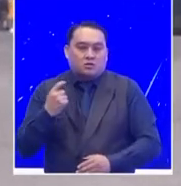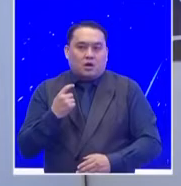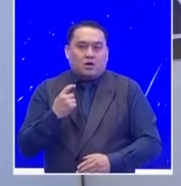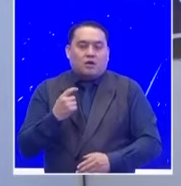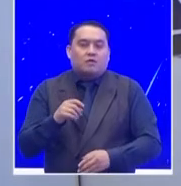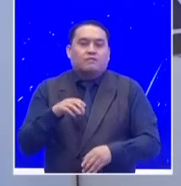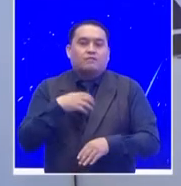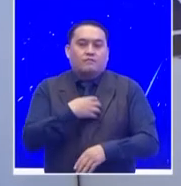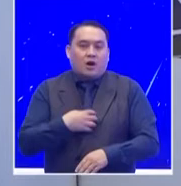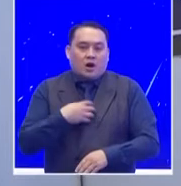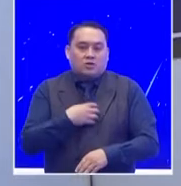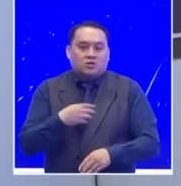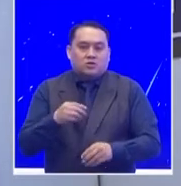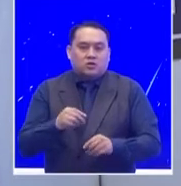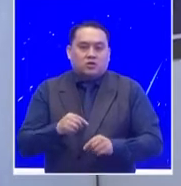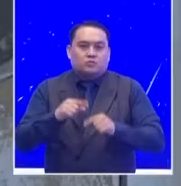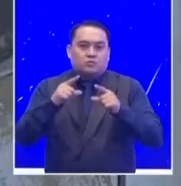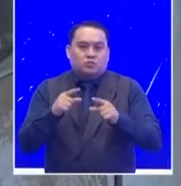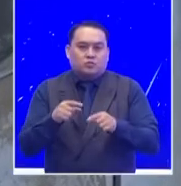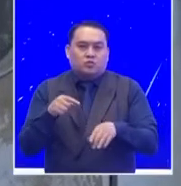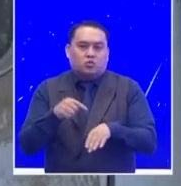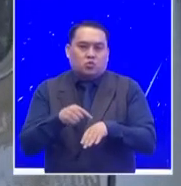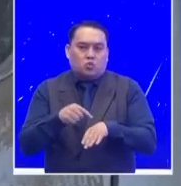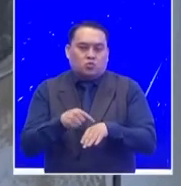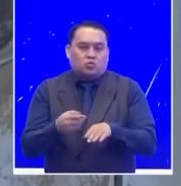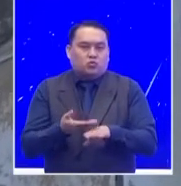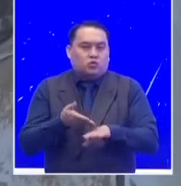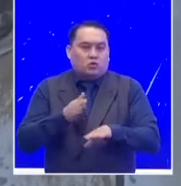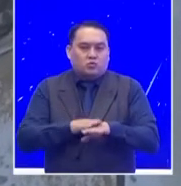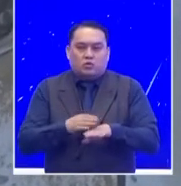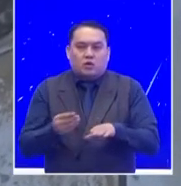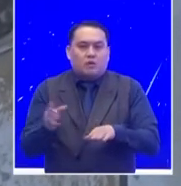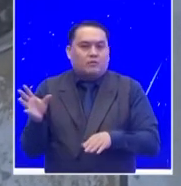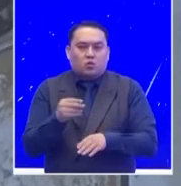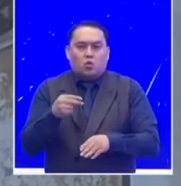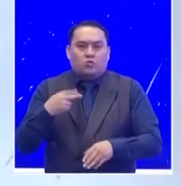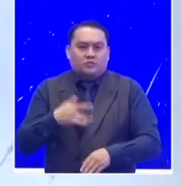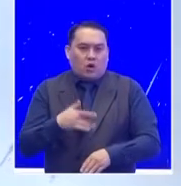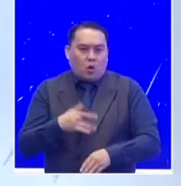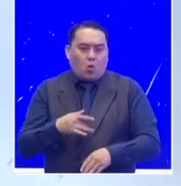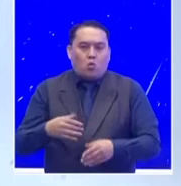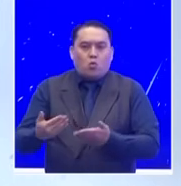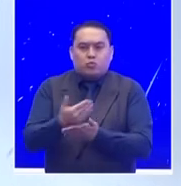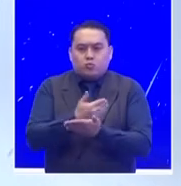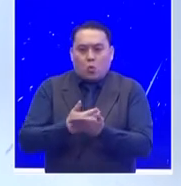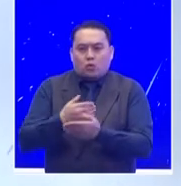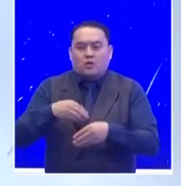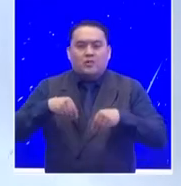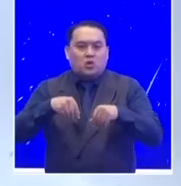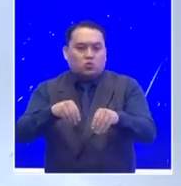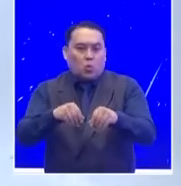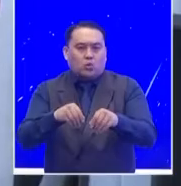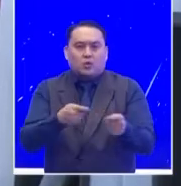определяющих факторов. Поэтому рост всегда ощущается болезненно. Цена на ГСМ сидит везде – в удобрениях, семенах, уборке урожая, производстве